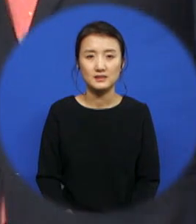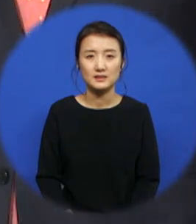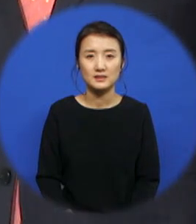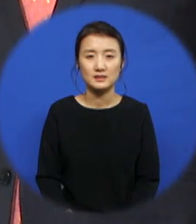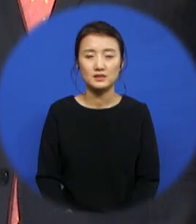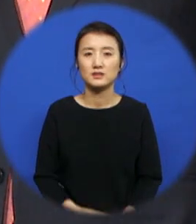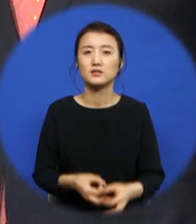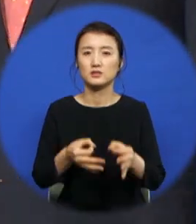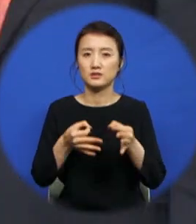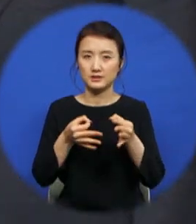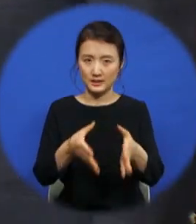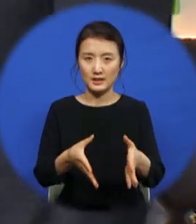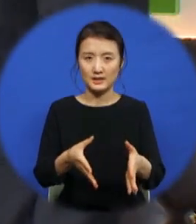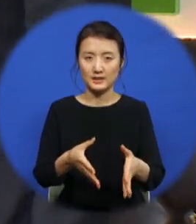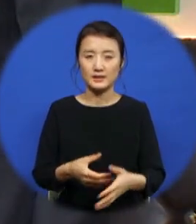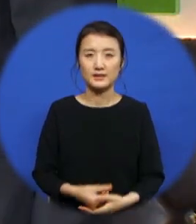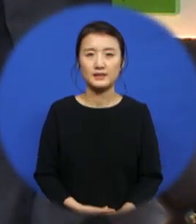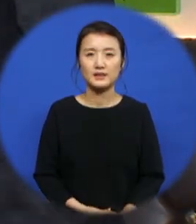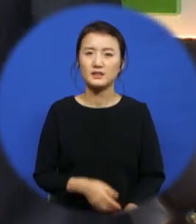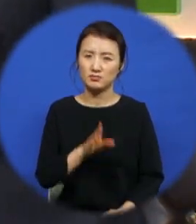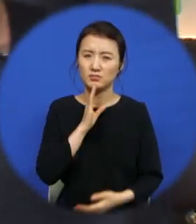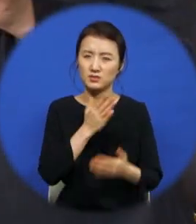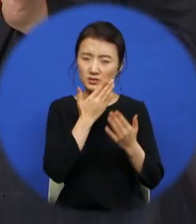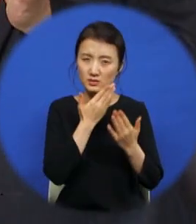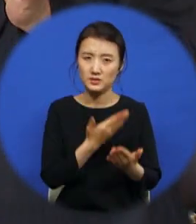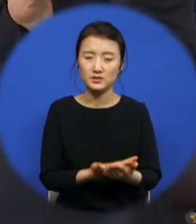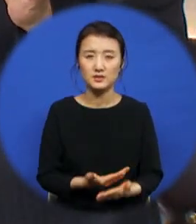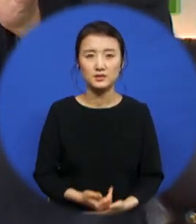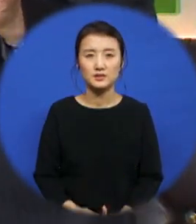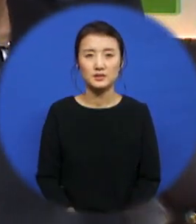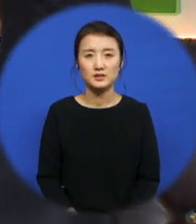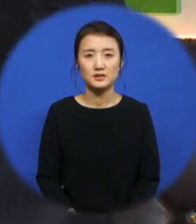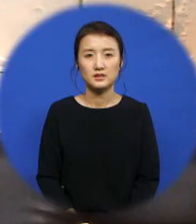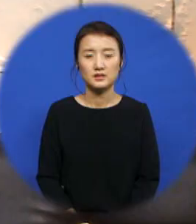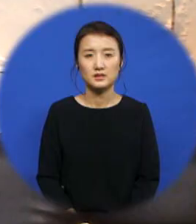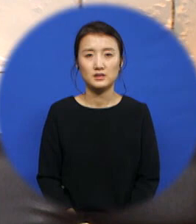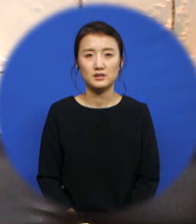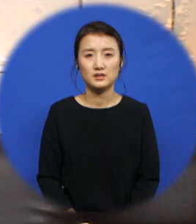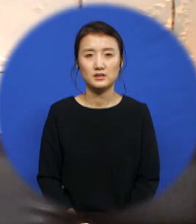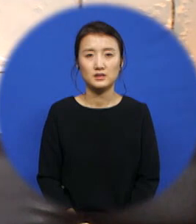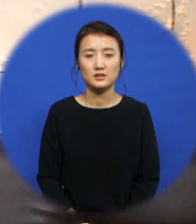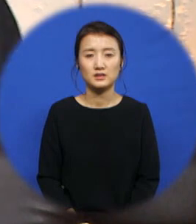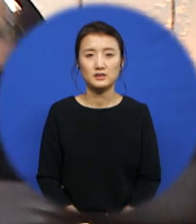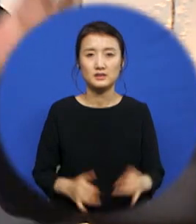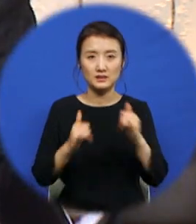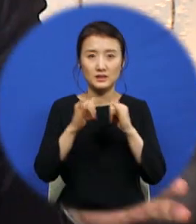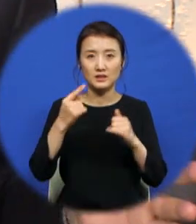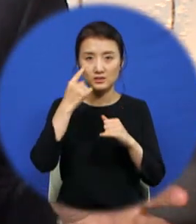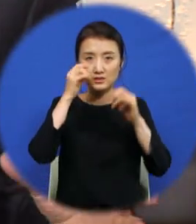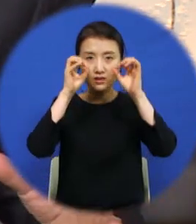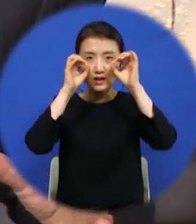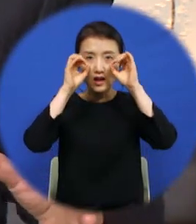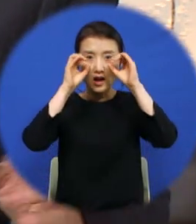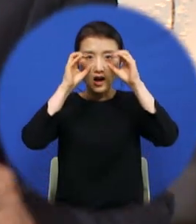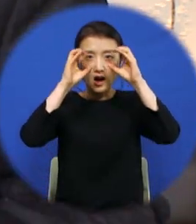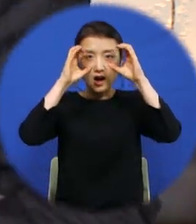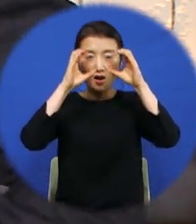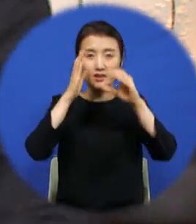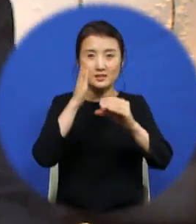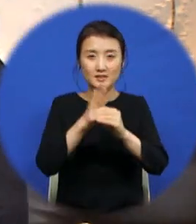투자 요게 중요하죠 여러분 조금 있다보면 모든 사람들이 동공이 좀 확대되고 있습니다 아